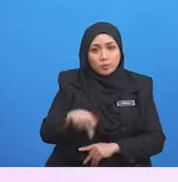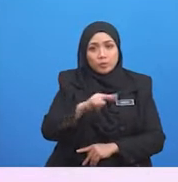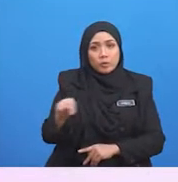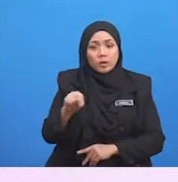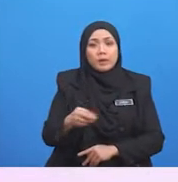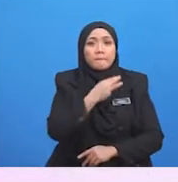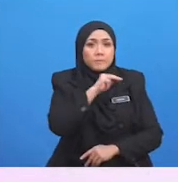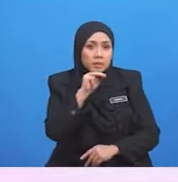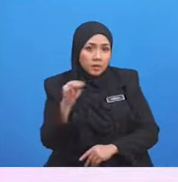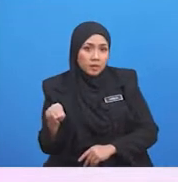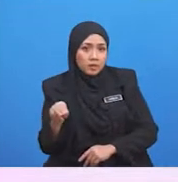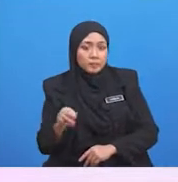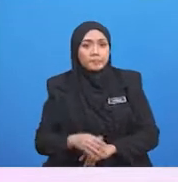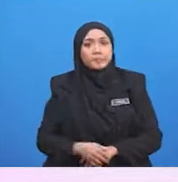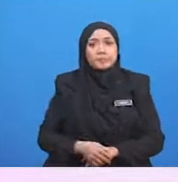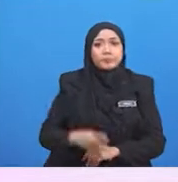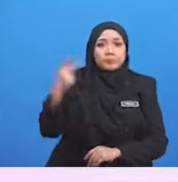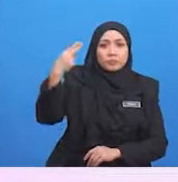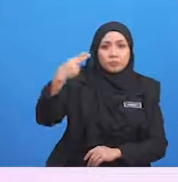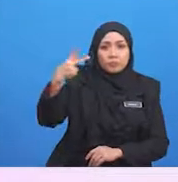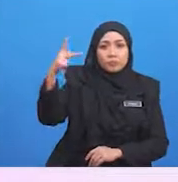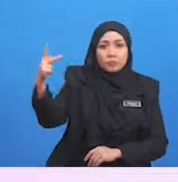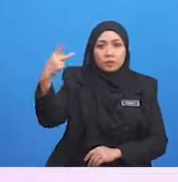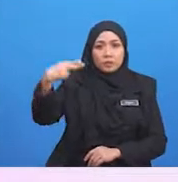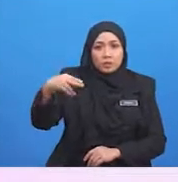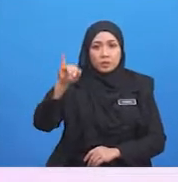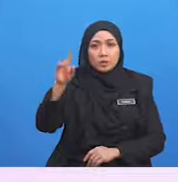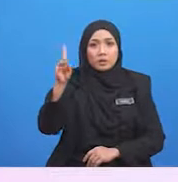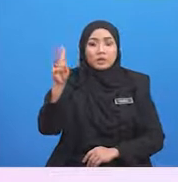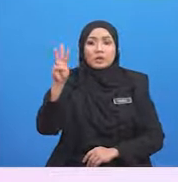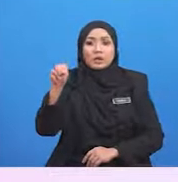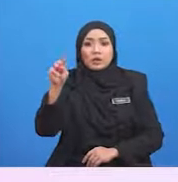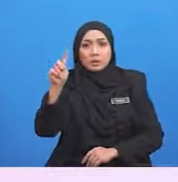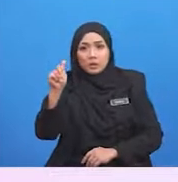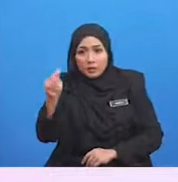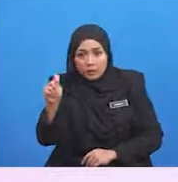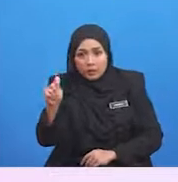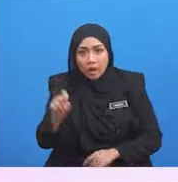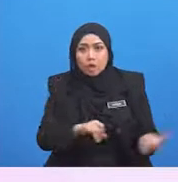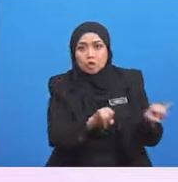Perkhidmatan juga adalah satu bentuk produk yang mengandungi aktiviti,